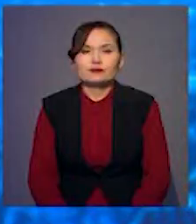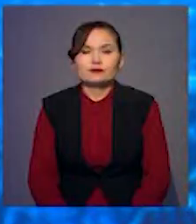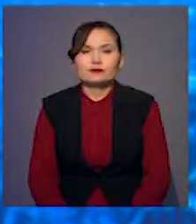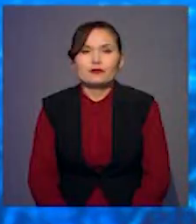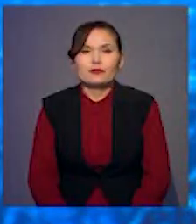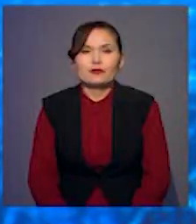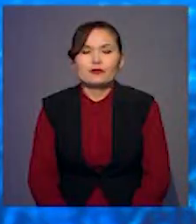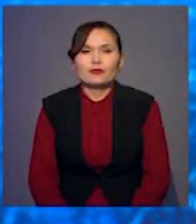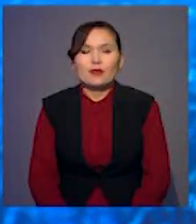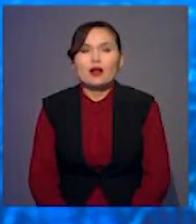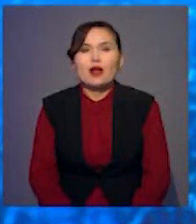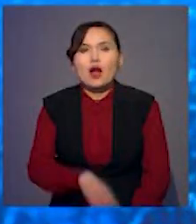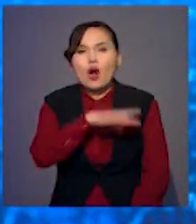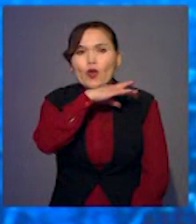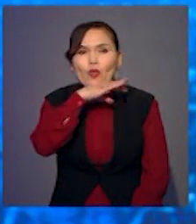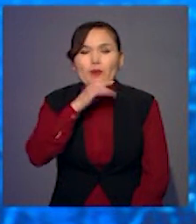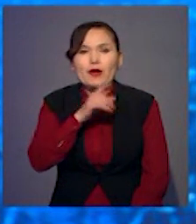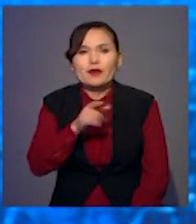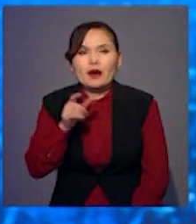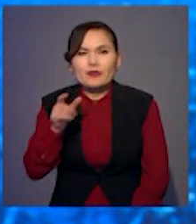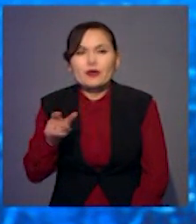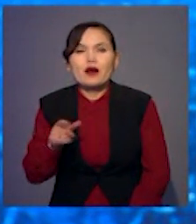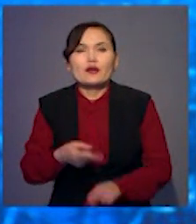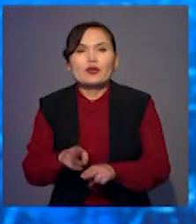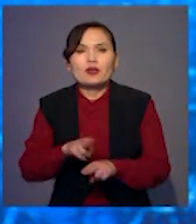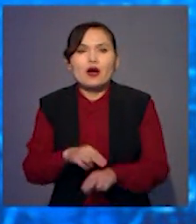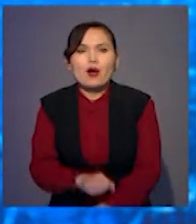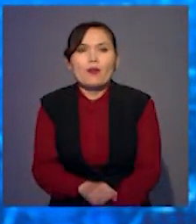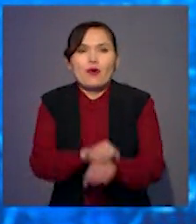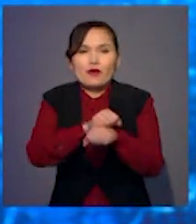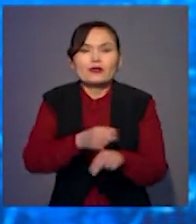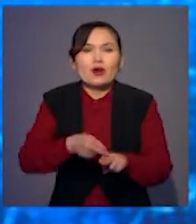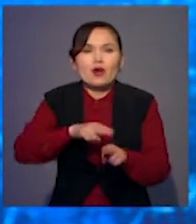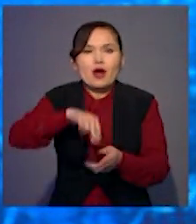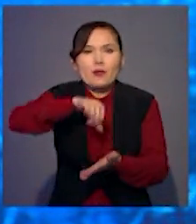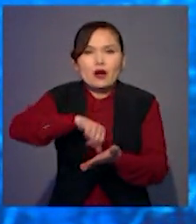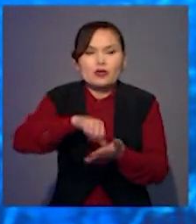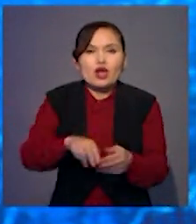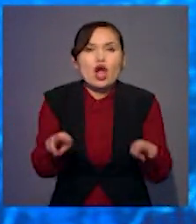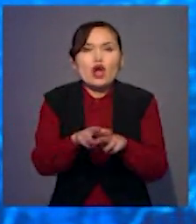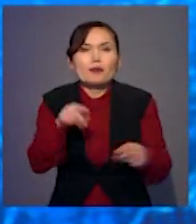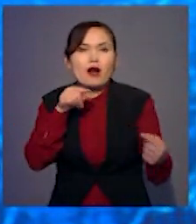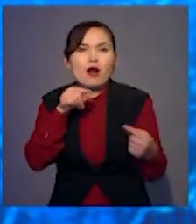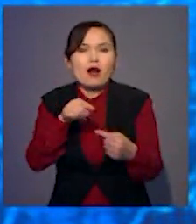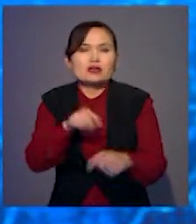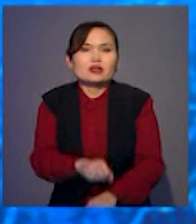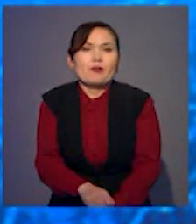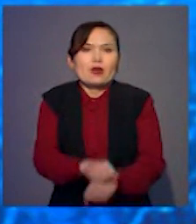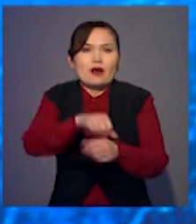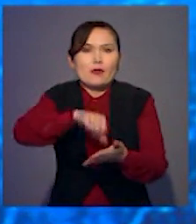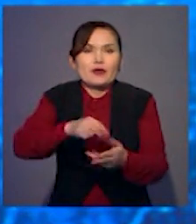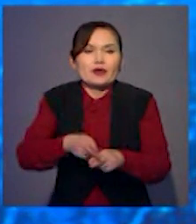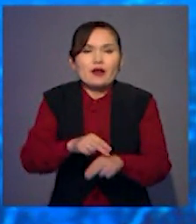Шетел жаңалықтарымен хабарымызды жалғастырсақ, ондаған мың Венесуэла тұрғыны Каракас үкіметке қарсы митингке шықты.